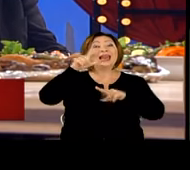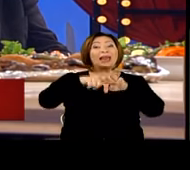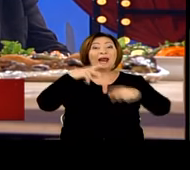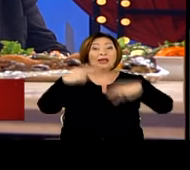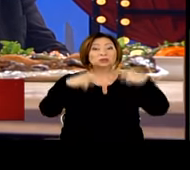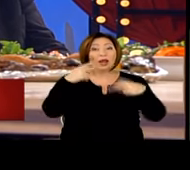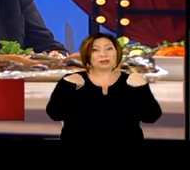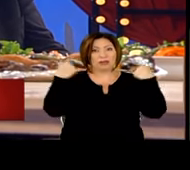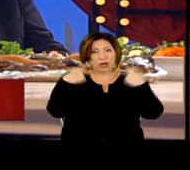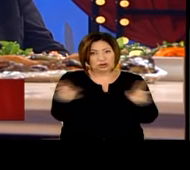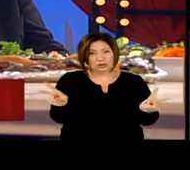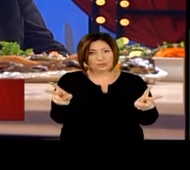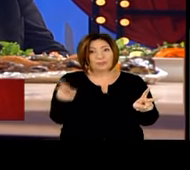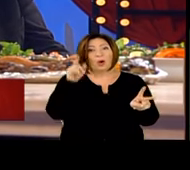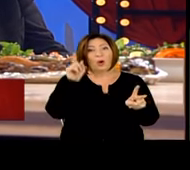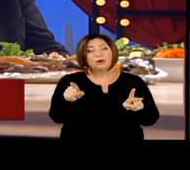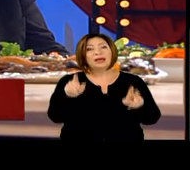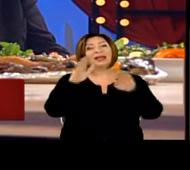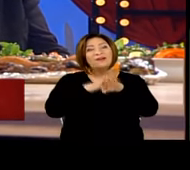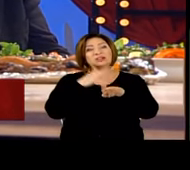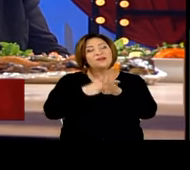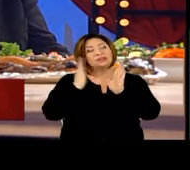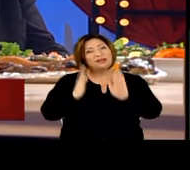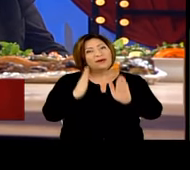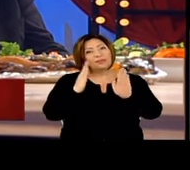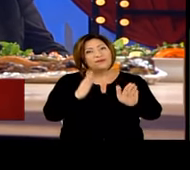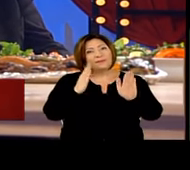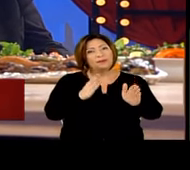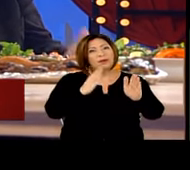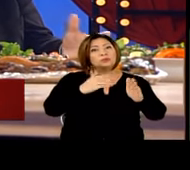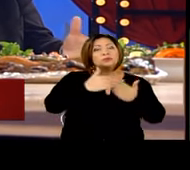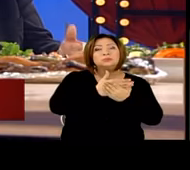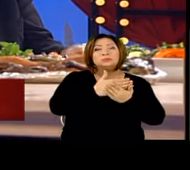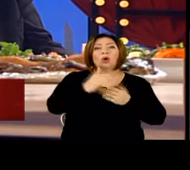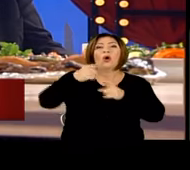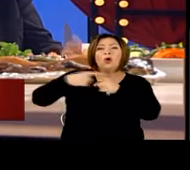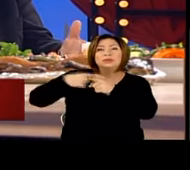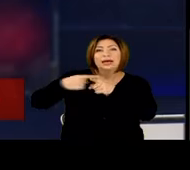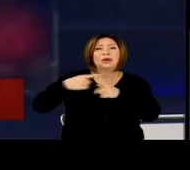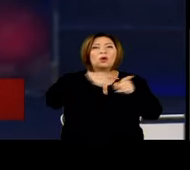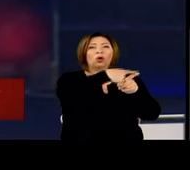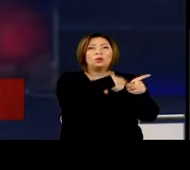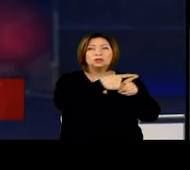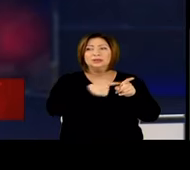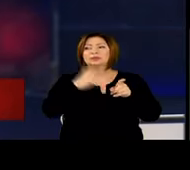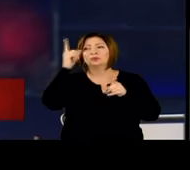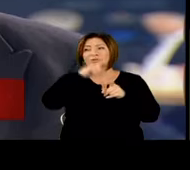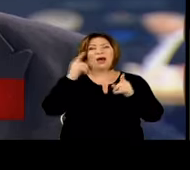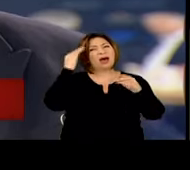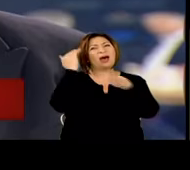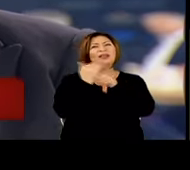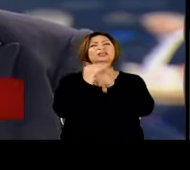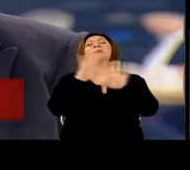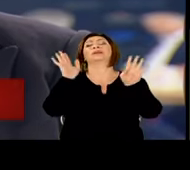açtım. Ve oradan böyle devam ettik bir ara. Ondan sonra ortaklıktan dolayı